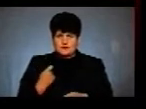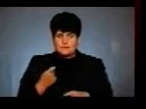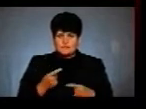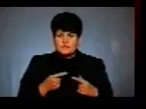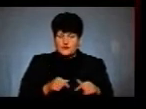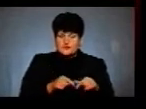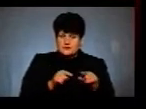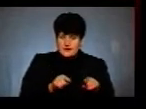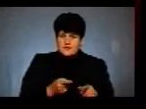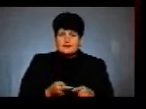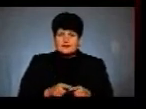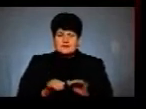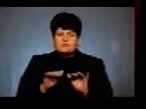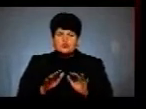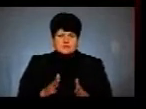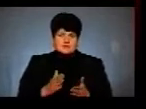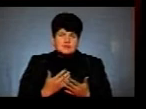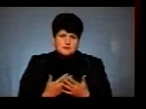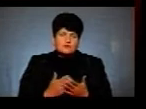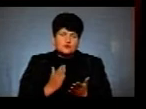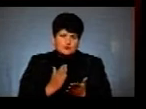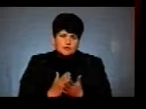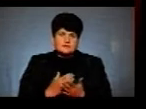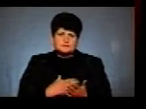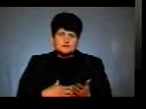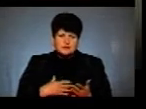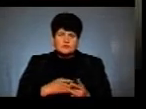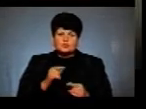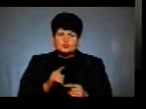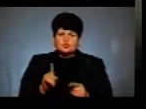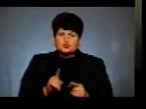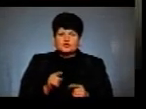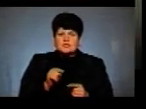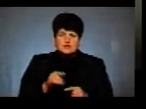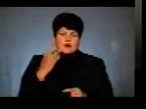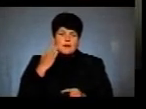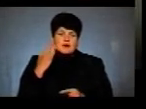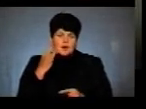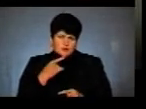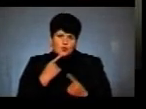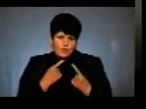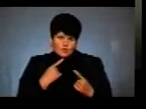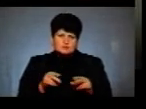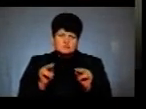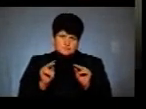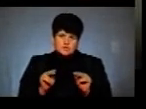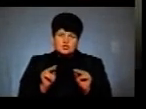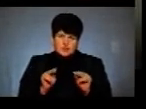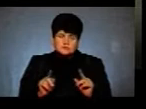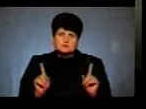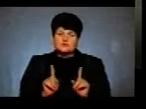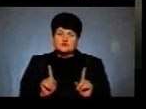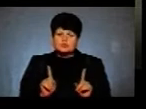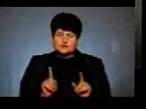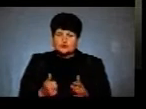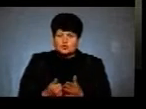цей процес, він, мабуть, перманентним є, оскільки навіть ті самі американці зізнавалися відверто, що